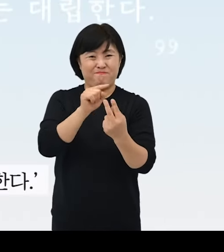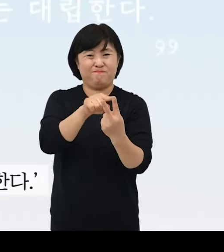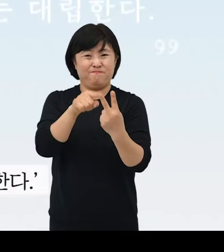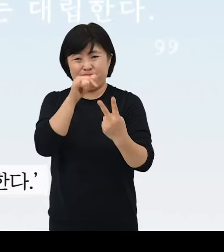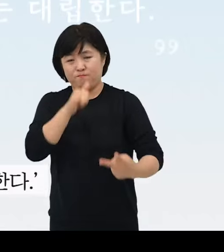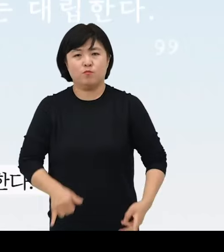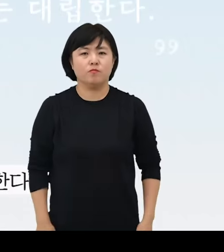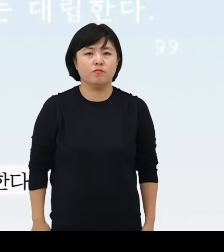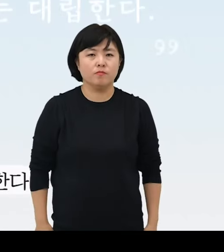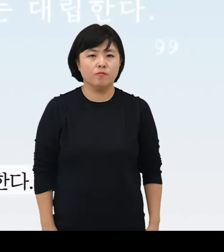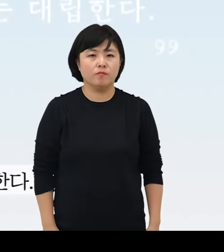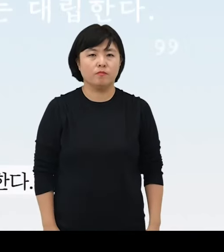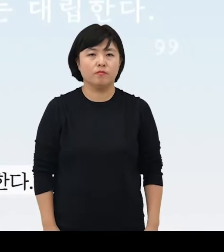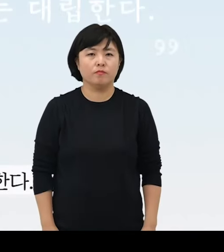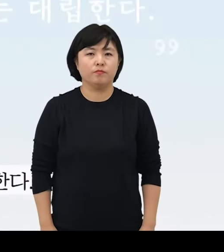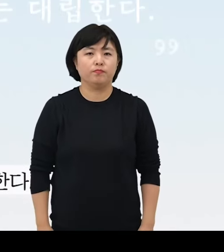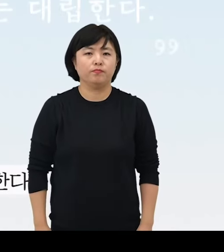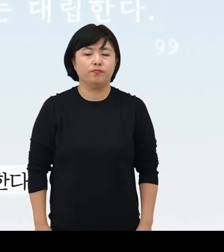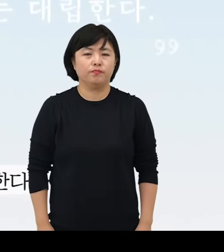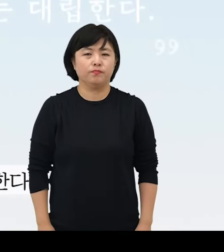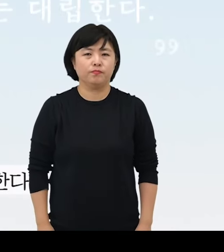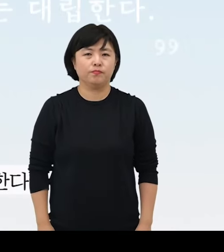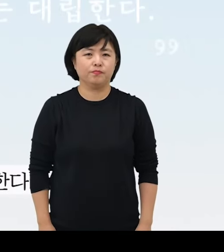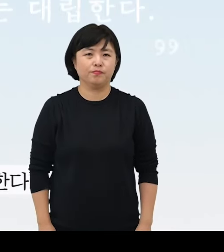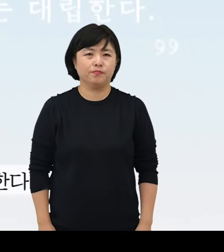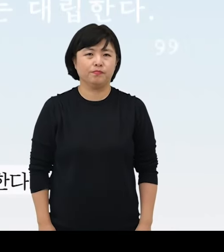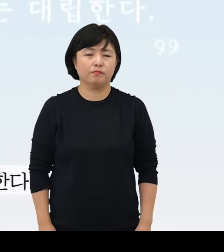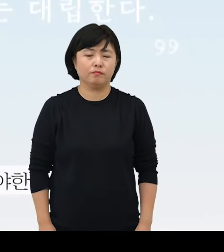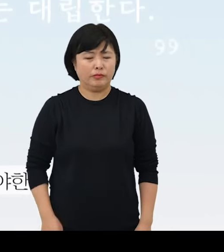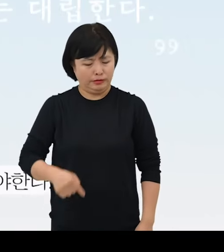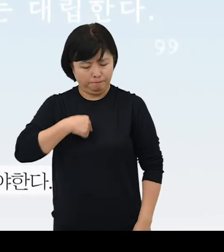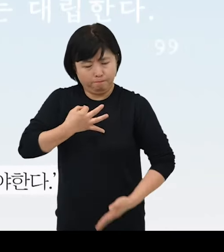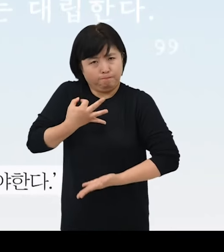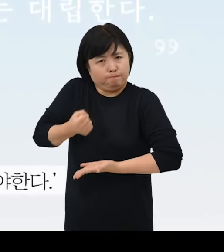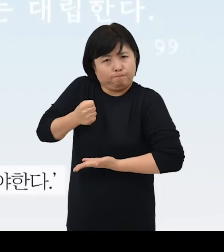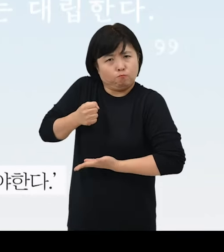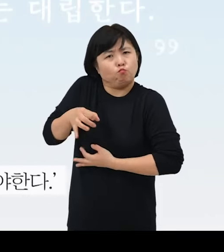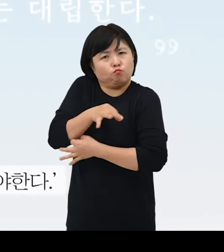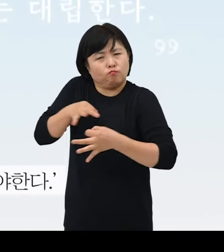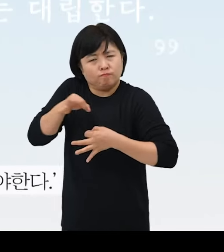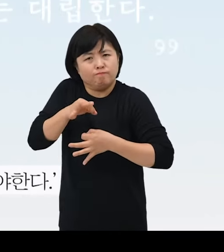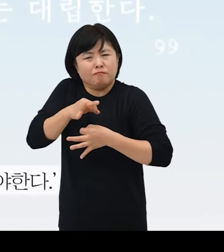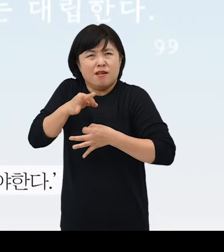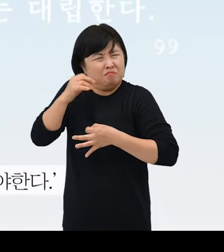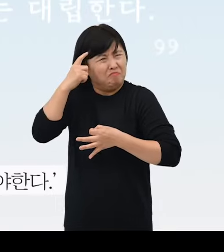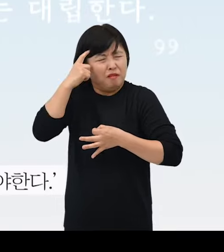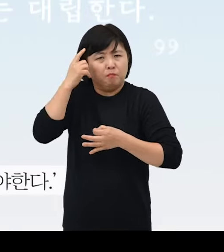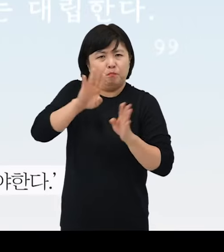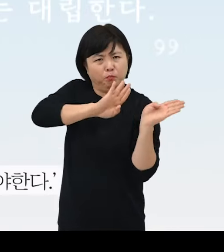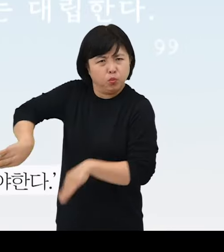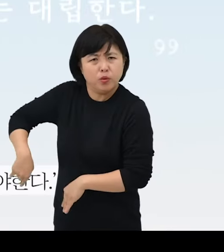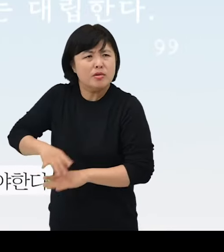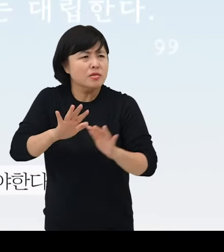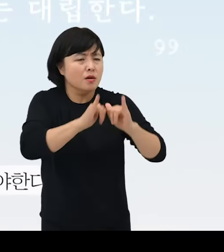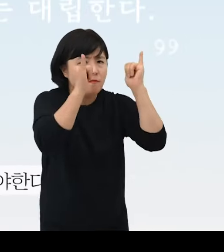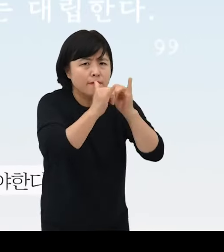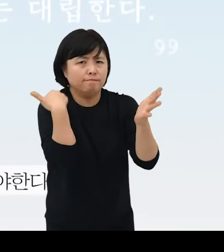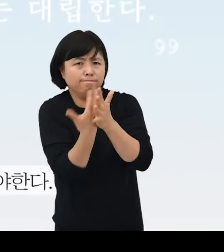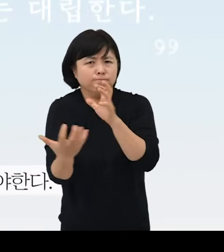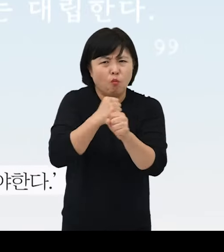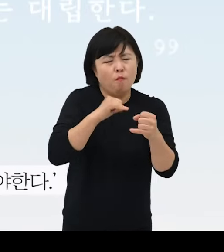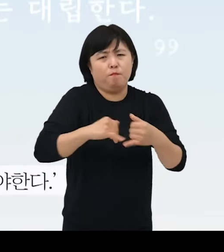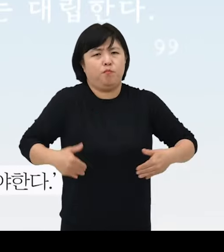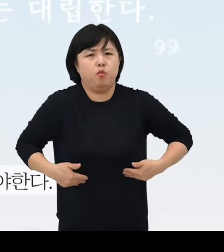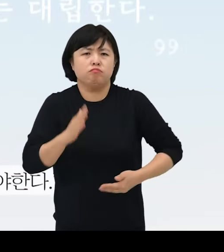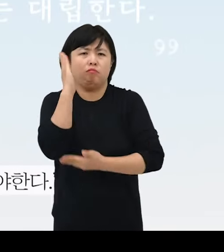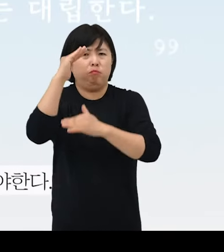보면은 사회와 경제는 분리되어야 된다 또는 대립적인 것이다. 자본주의 경제의 어떤 그런 환상에서 벗어나서 사회로